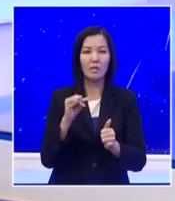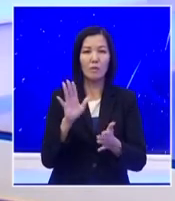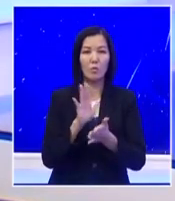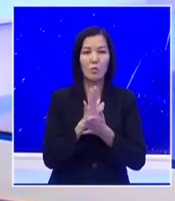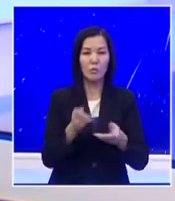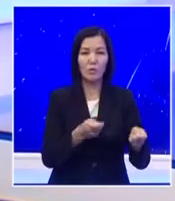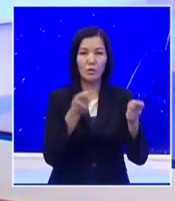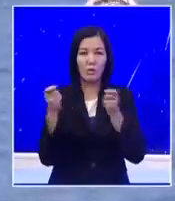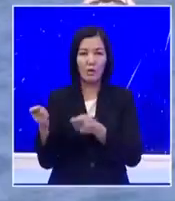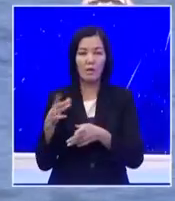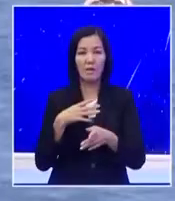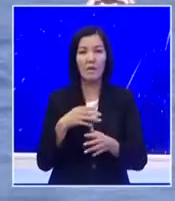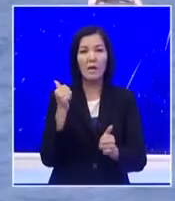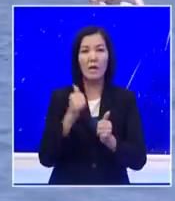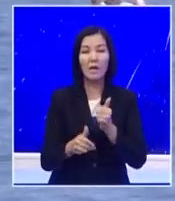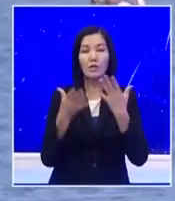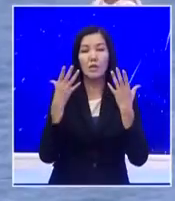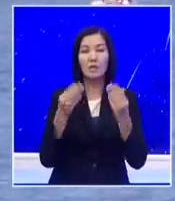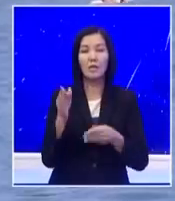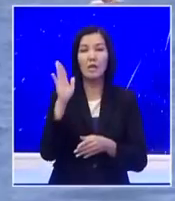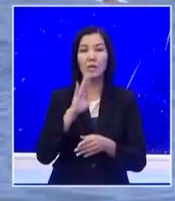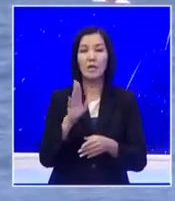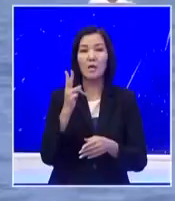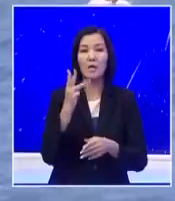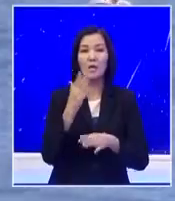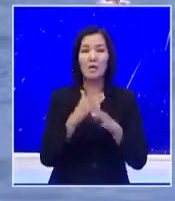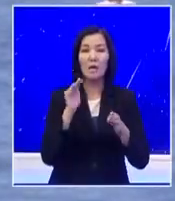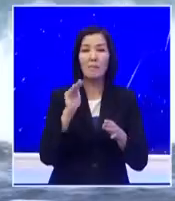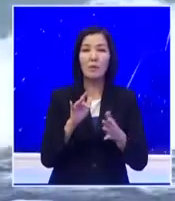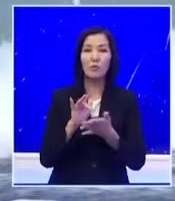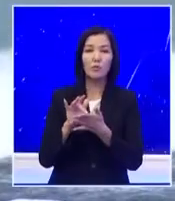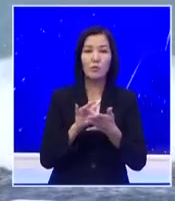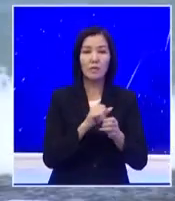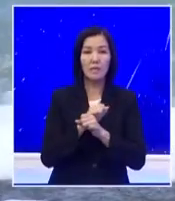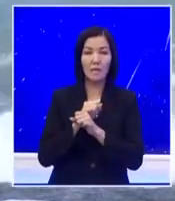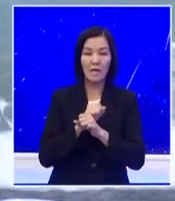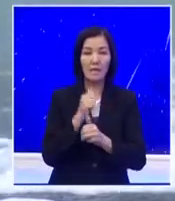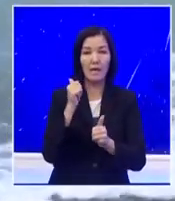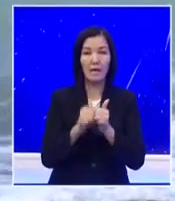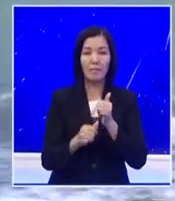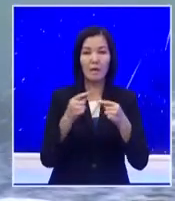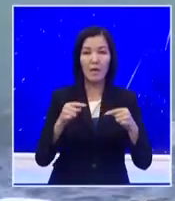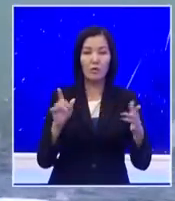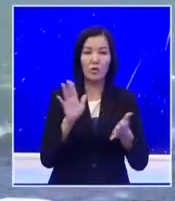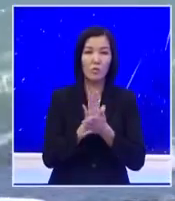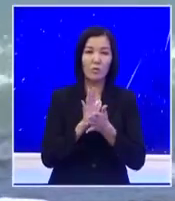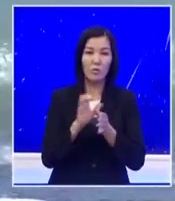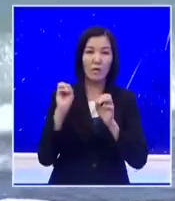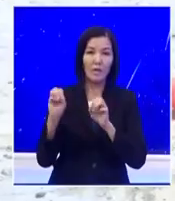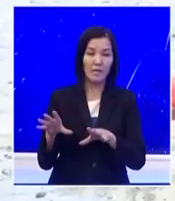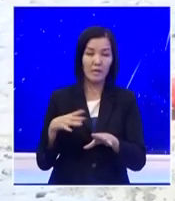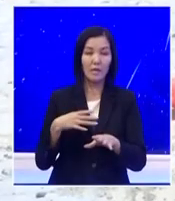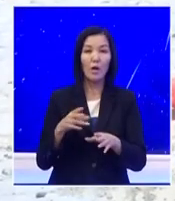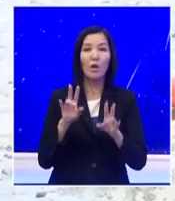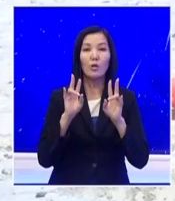шығарылады. Күн сайын Алакөл жағалауына 2,5 мыңнан аса турист келіп тынығады. Әрбірінен түрлі қалдық қалатыны анық.